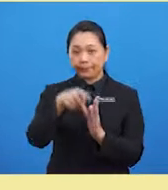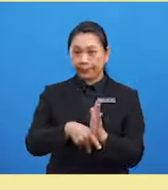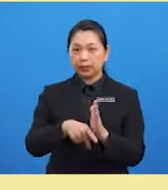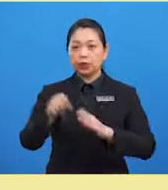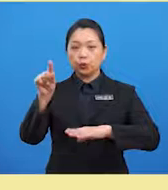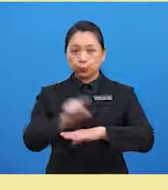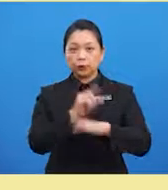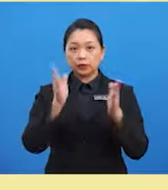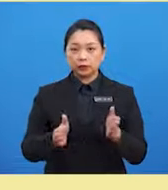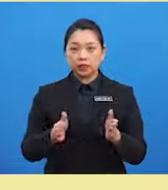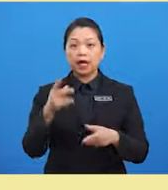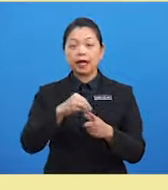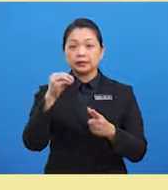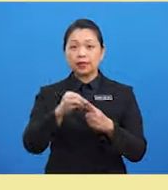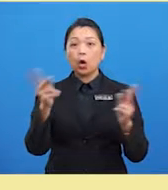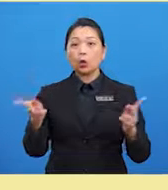hitam pengguna.